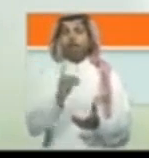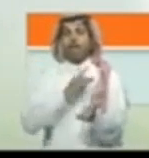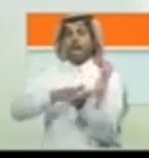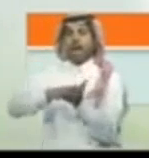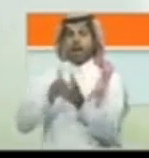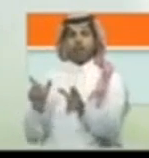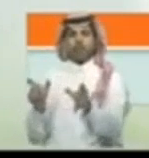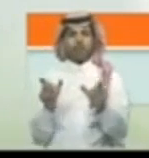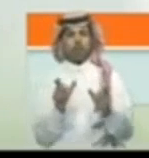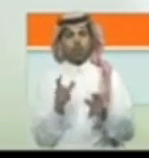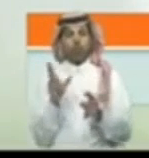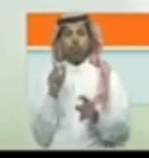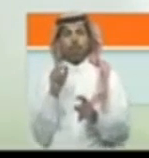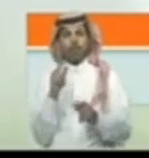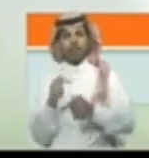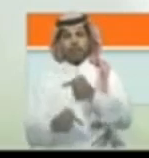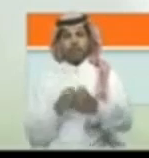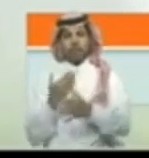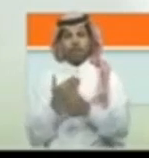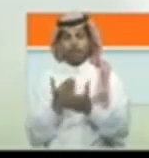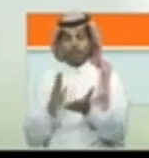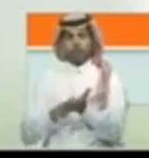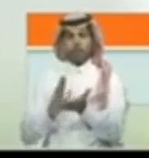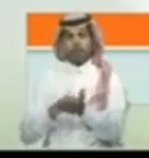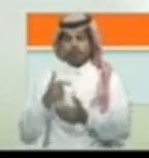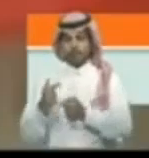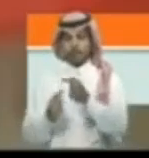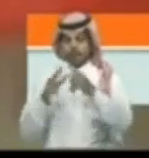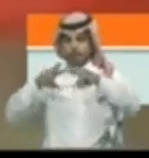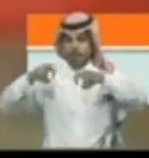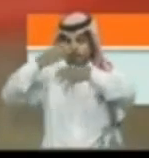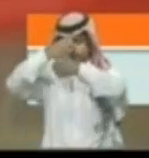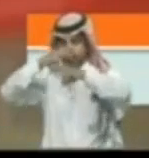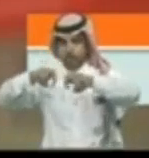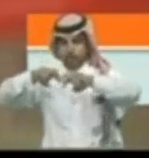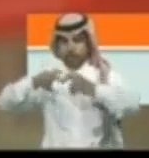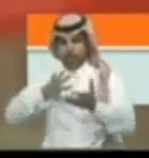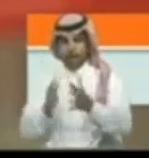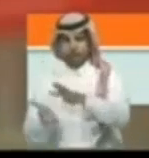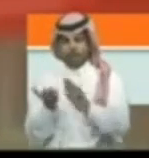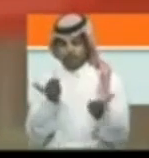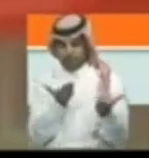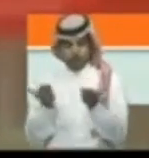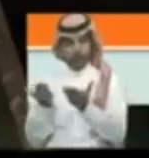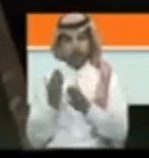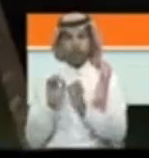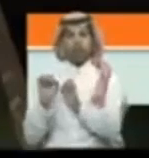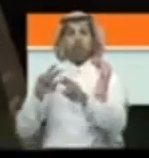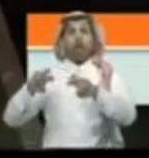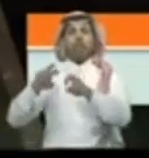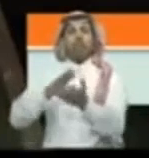وأنشطتها ومبادراتها، إضافة إلى تحفيز الجانب العلمي فيما يخص الدراسات والبحوث